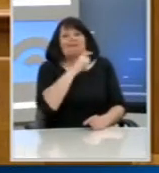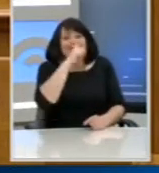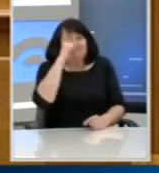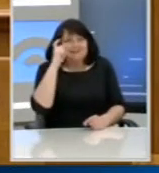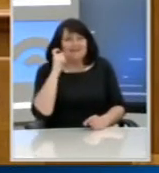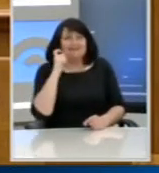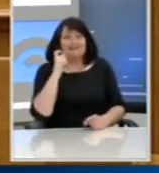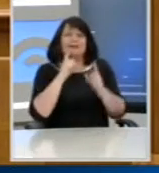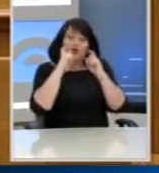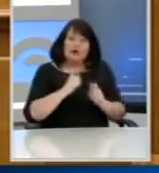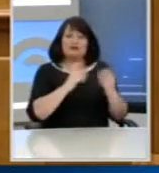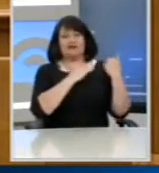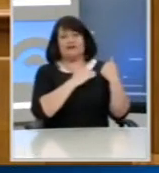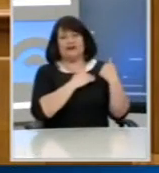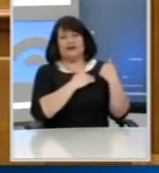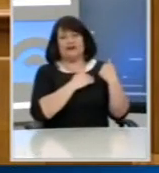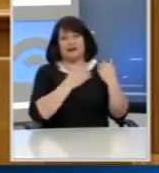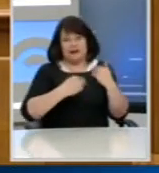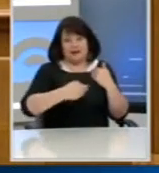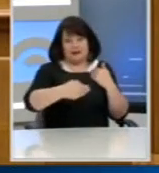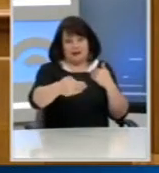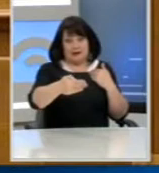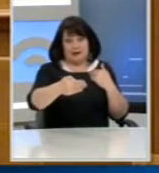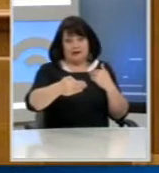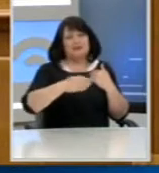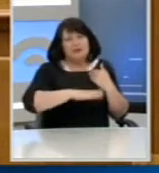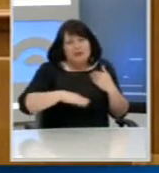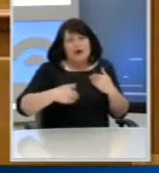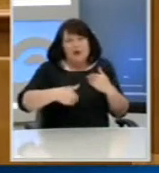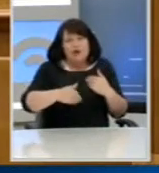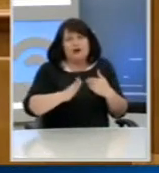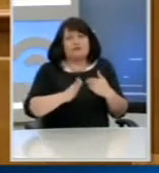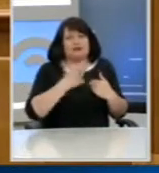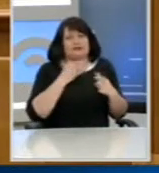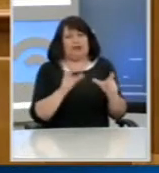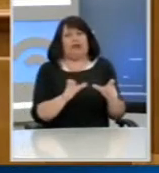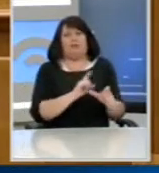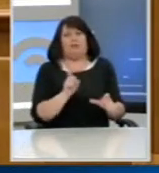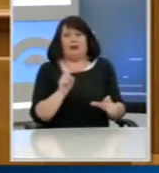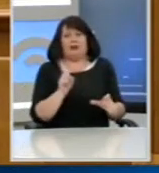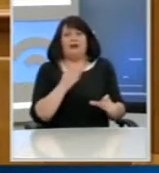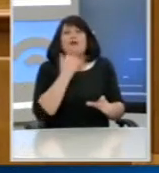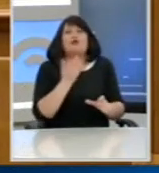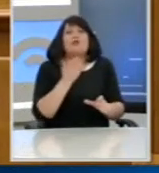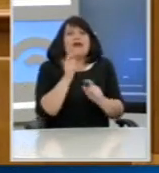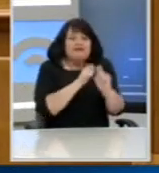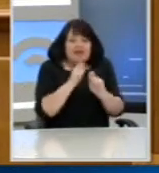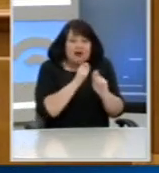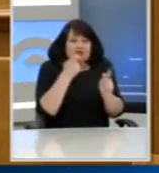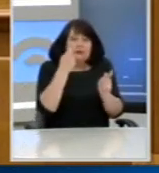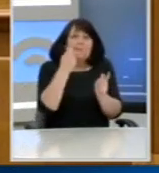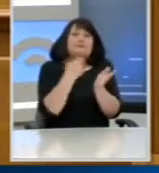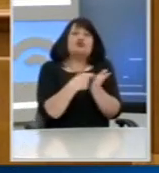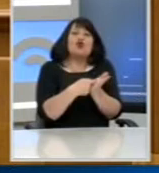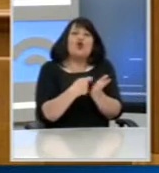και η ευθύνη μας να μην υποθηκευτεί το μέλλον των επομένων γενεών δεν επιτρέπει τη διαμόρφωση ενός μισθολογίου που θα επιφέρει στην